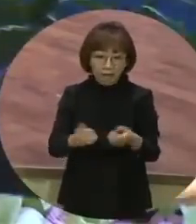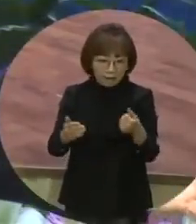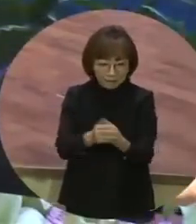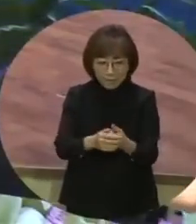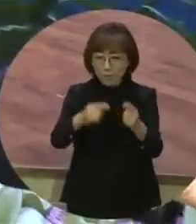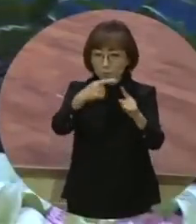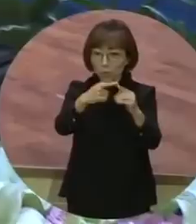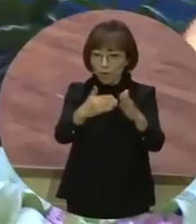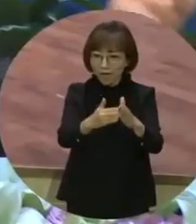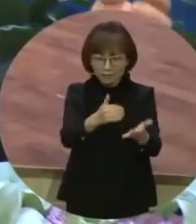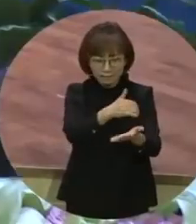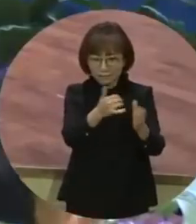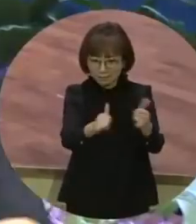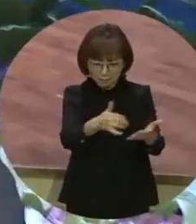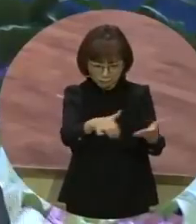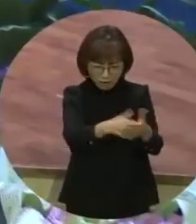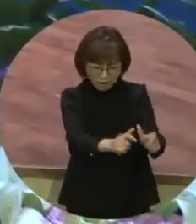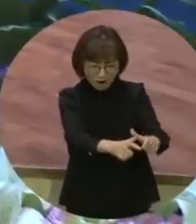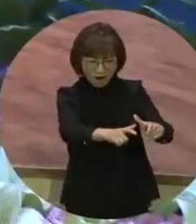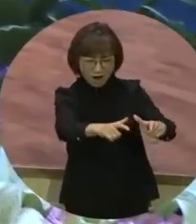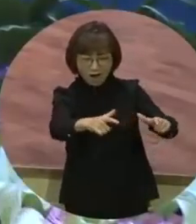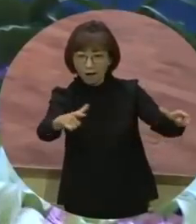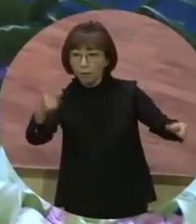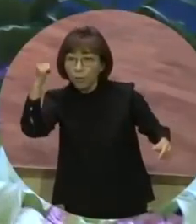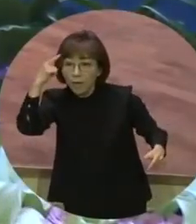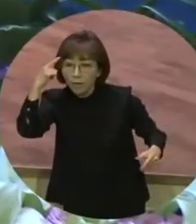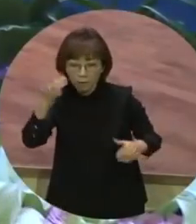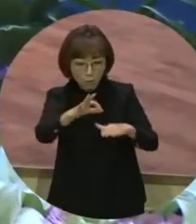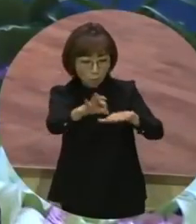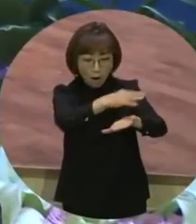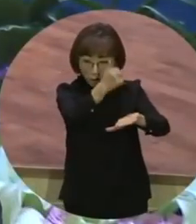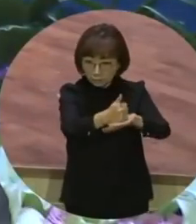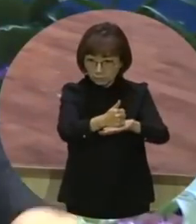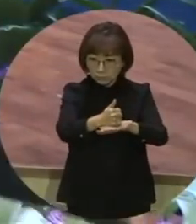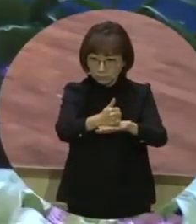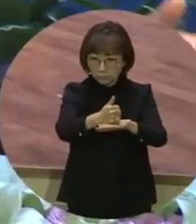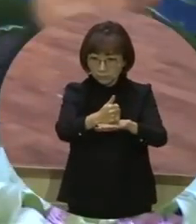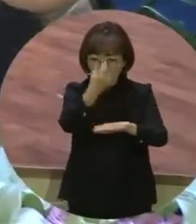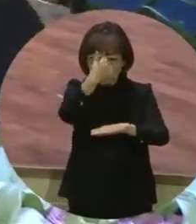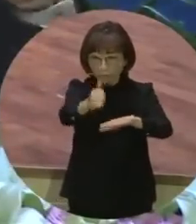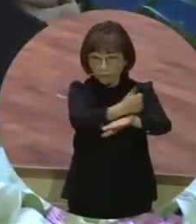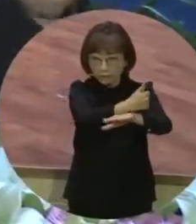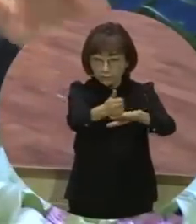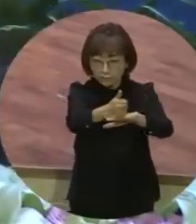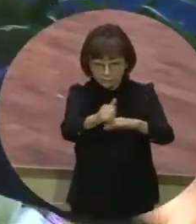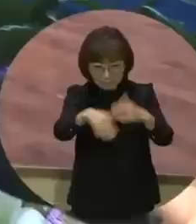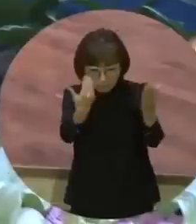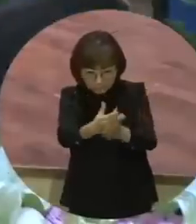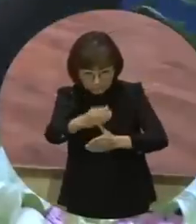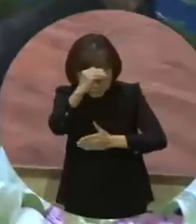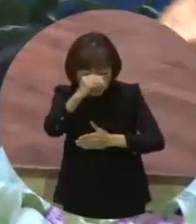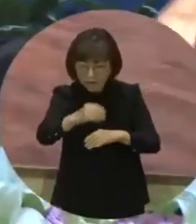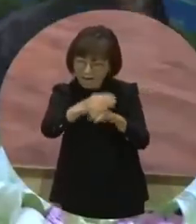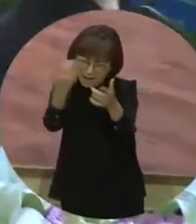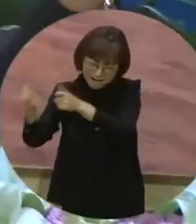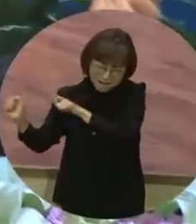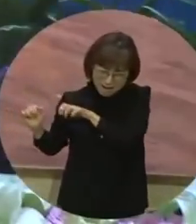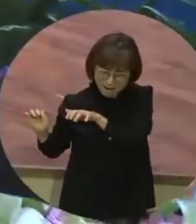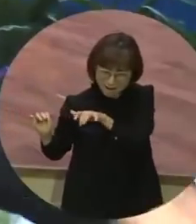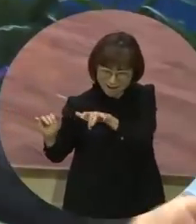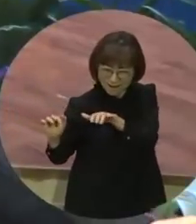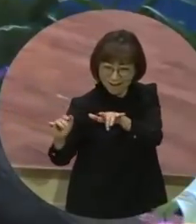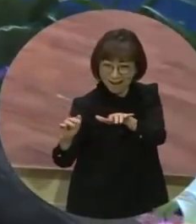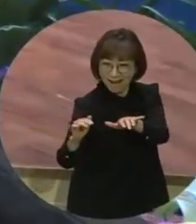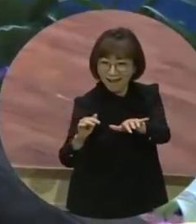붕이 시작됐어요. 전부 교 황제가 교회 나오는데 다 나와야지. 그러니까 교회 전도할 필요 없어. 확 오다